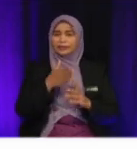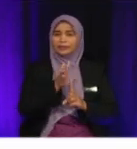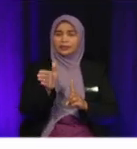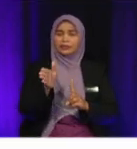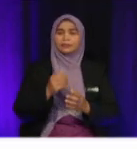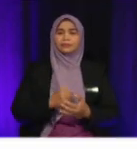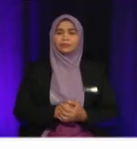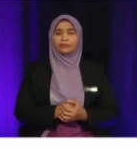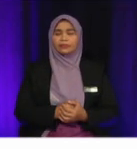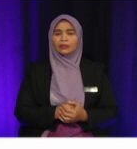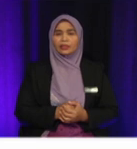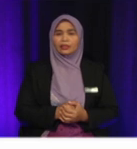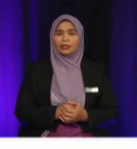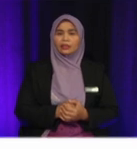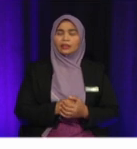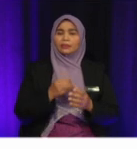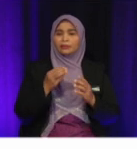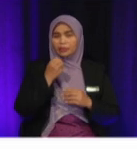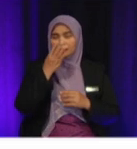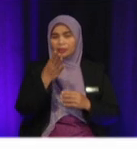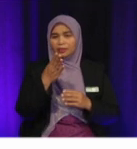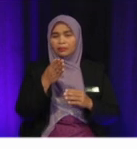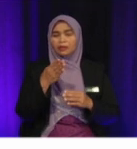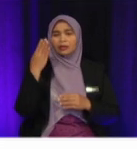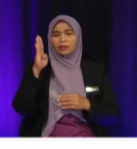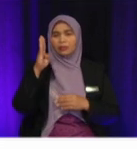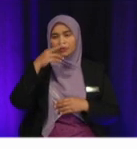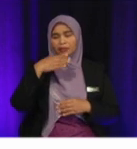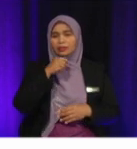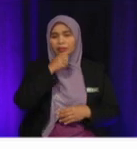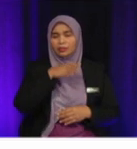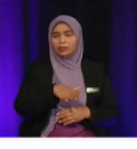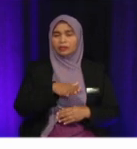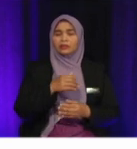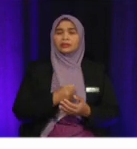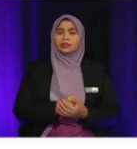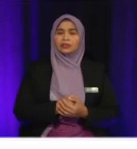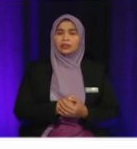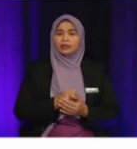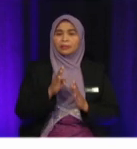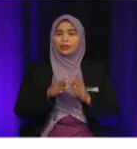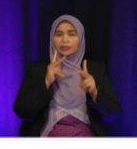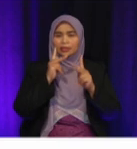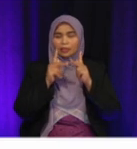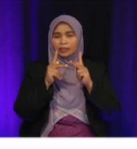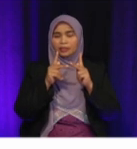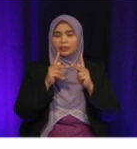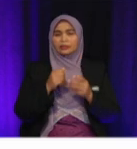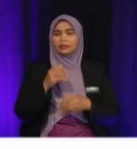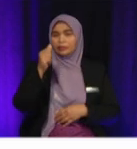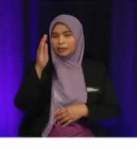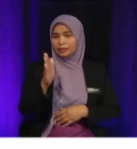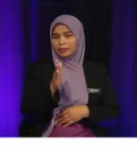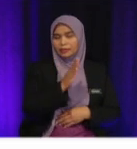Mas'ud radhiyallahu anhu meriwayatkan bahawa Rasulullah sallallahu alaihi wasallam bersabda, la yahillu